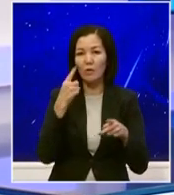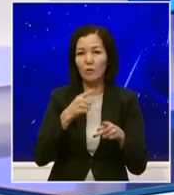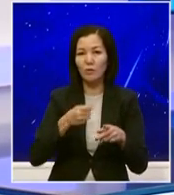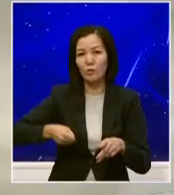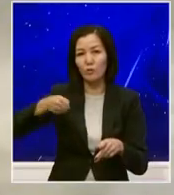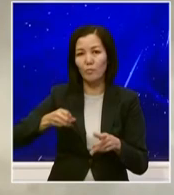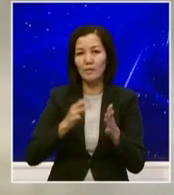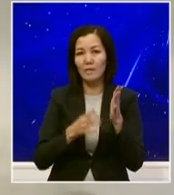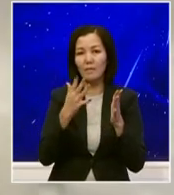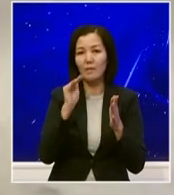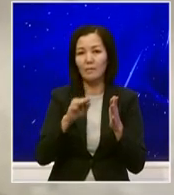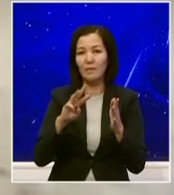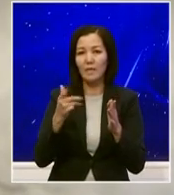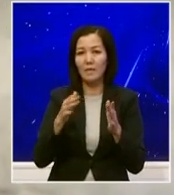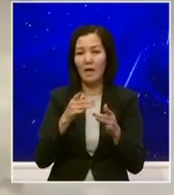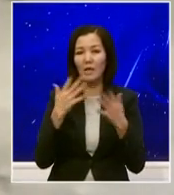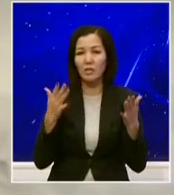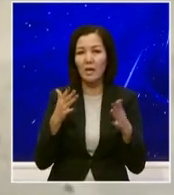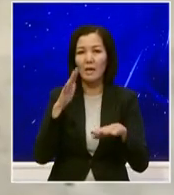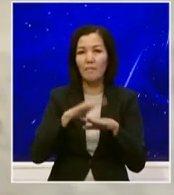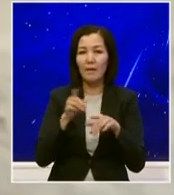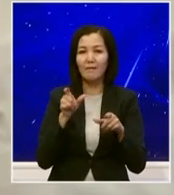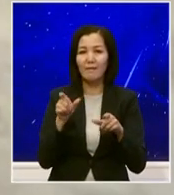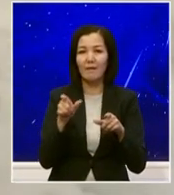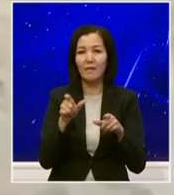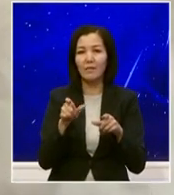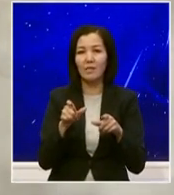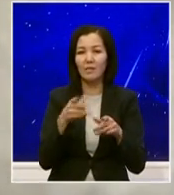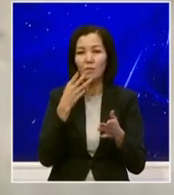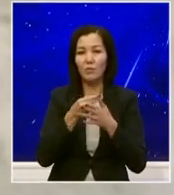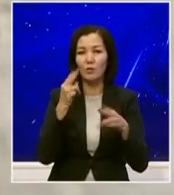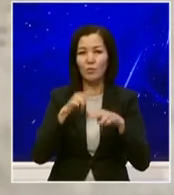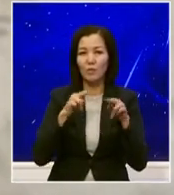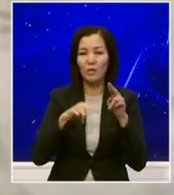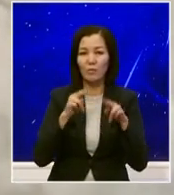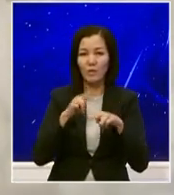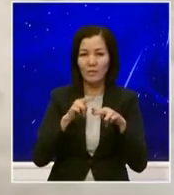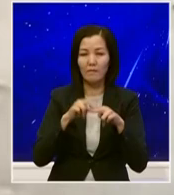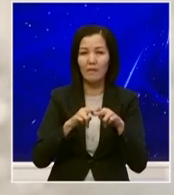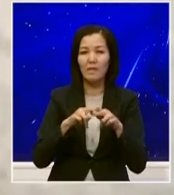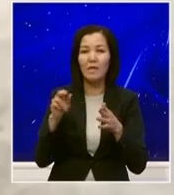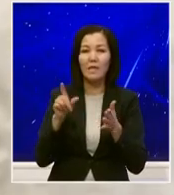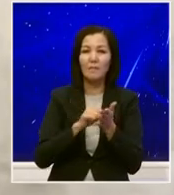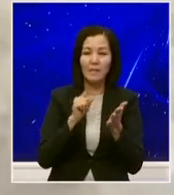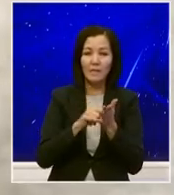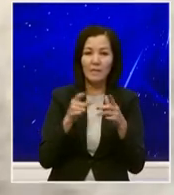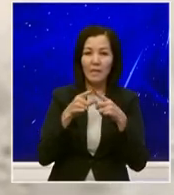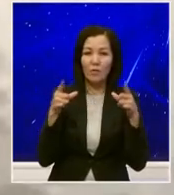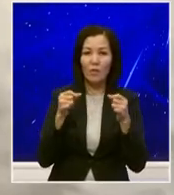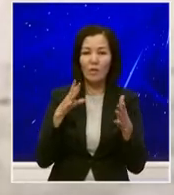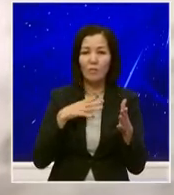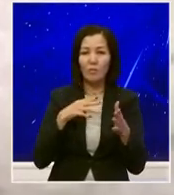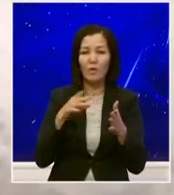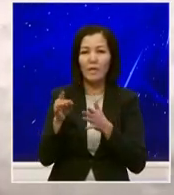айтуынша сөмкесінде 85 мың теңгеден астам ақша, банк карточкасы, жеке куәлігі мен зейнетақы куәлігі болған. Тәртіп сақшылары